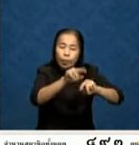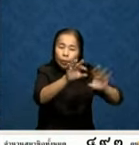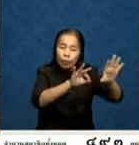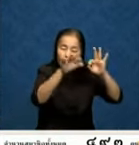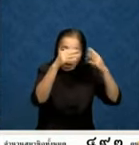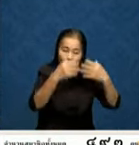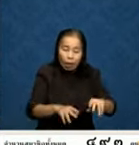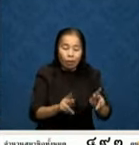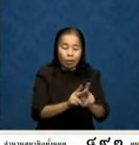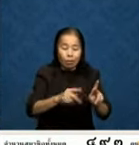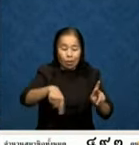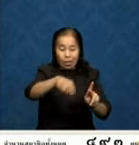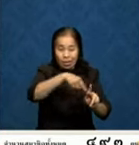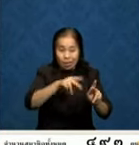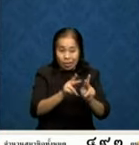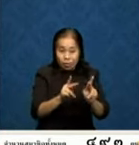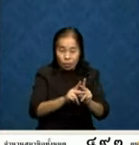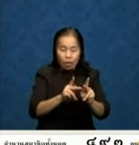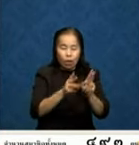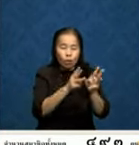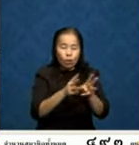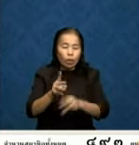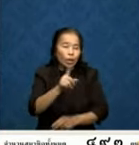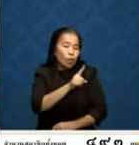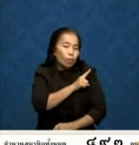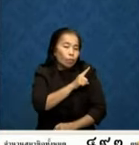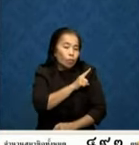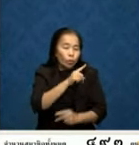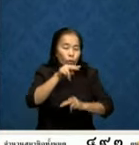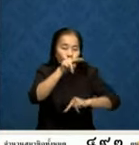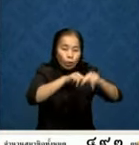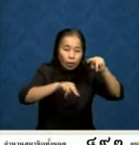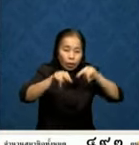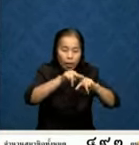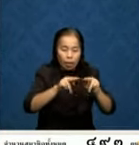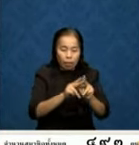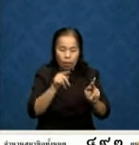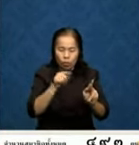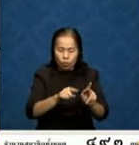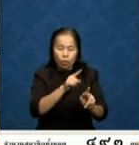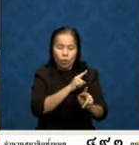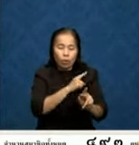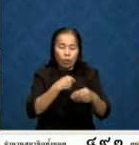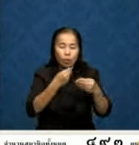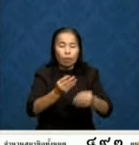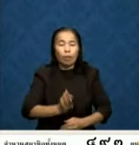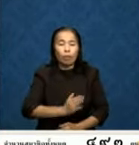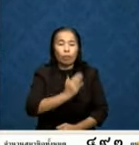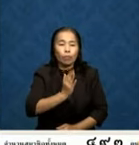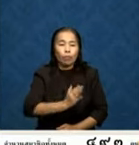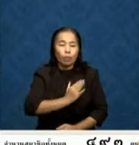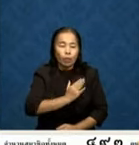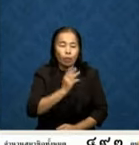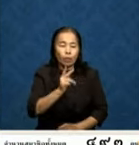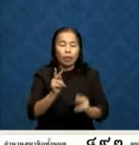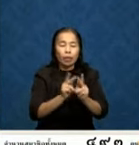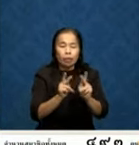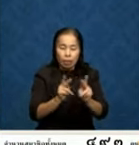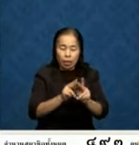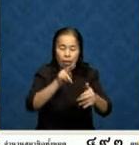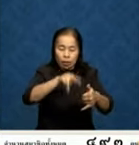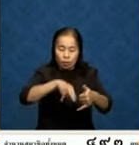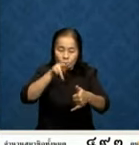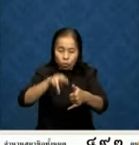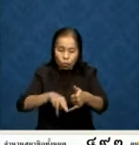ทรงคุณวุฒินะครับแล้วก็เป็นผู้ที่กันกรองแล้วว่าบุคคลที่จะมาทำหน้าที่ตำแหน่งคณะกรรมการกำกับกิจการพลังงานจะต้อง